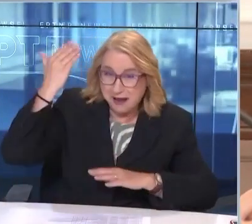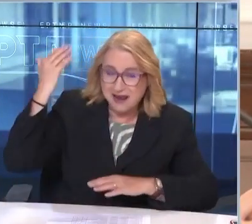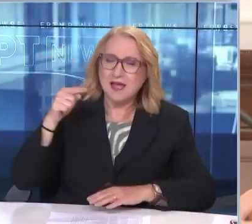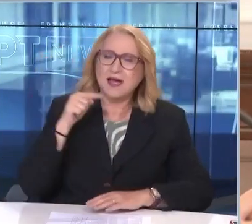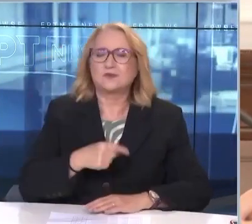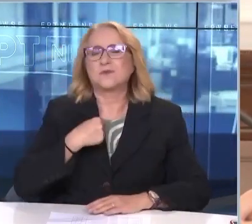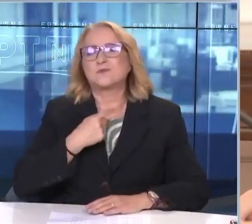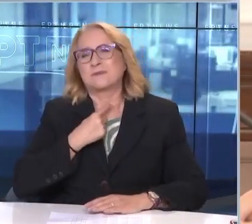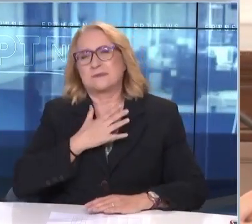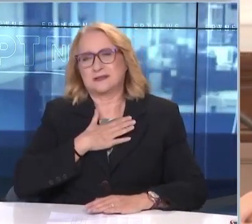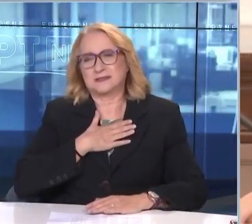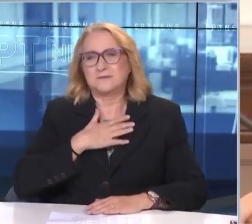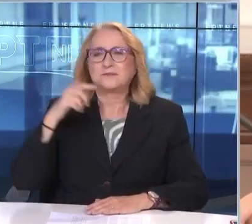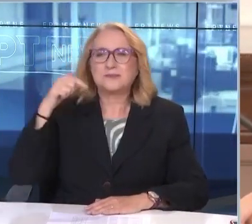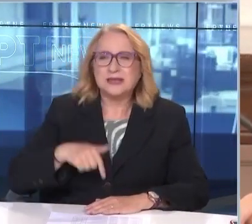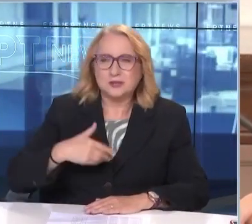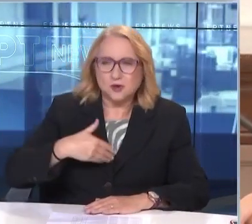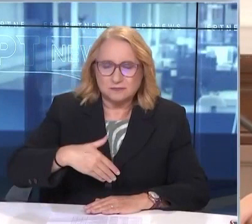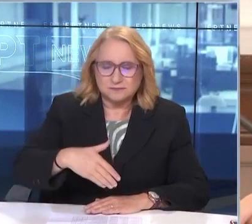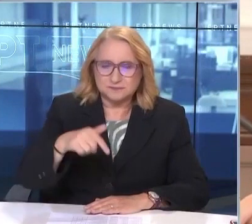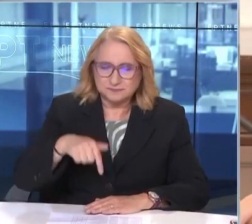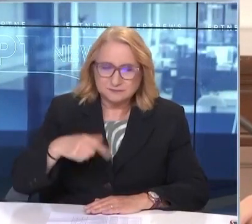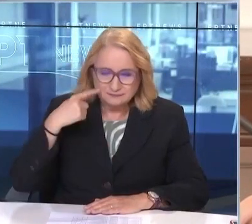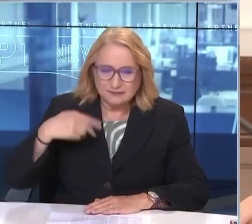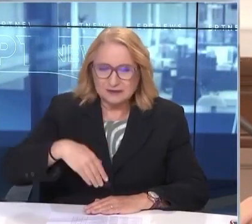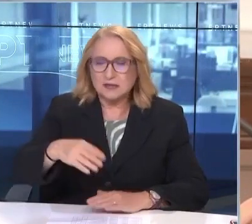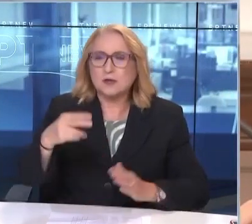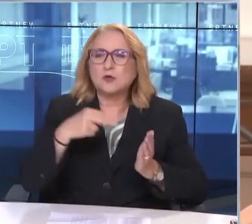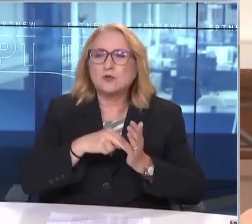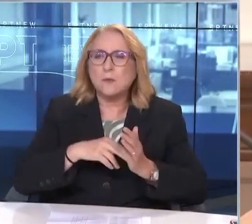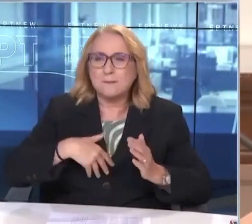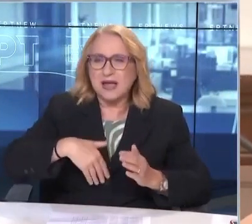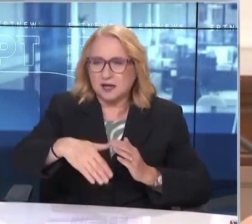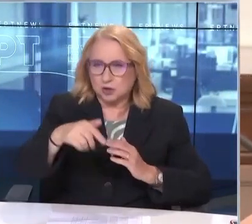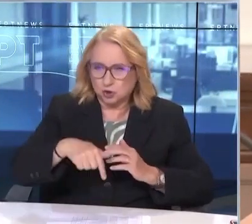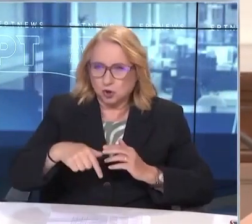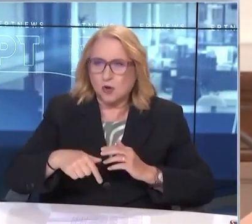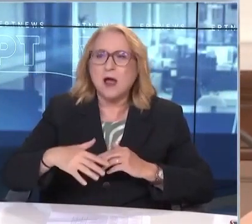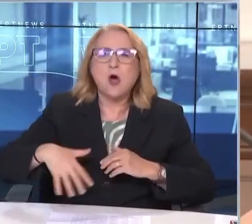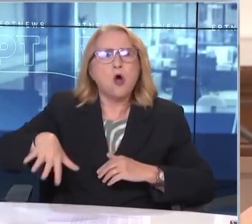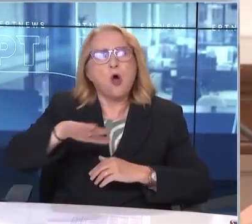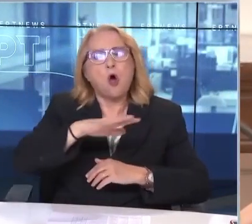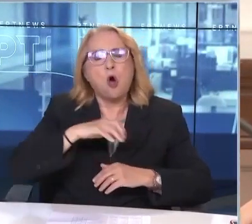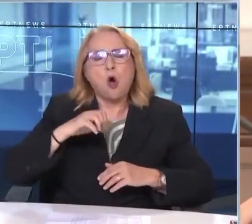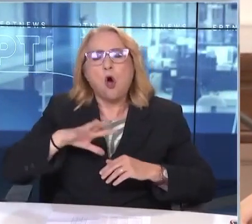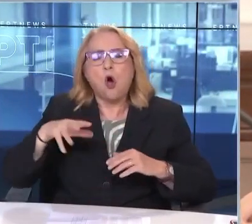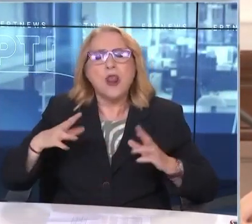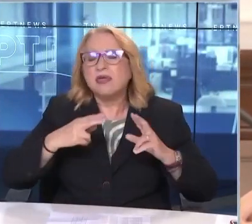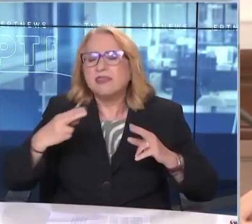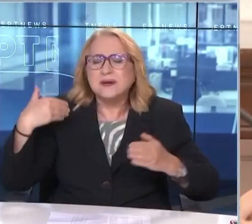του 2027 τους κοινοβουλευτικούς συσχετισμούς, και αυτοί δεν αλλάζουν. Προς το παρόν όμως υποχωρεί από το